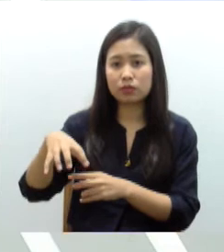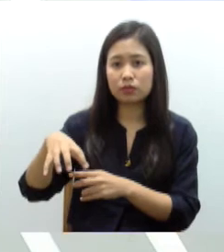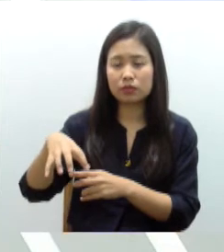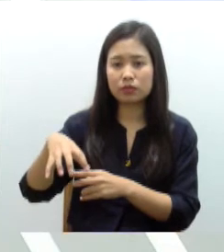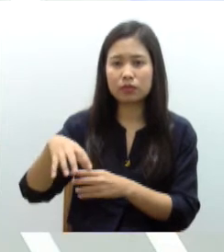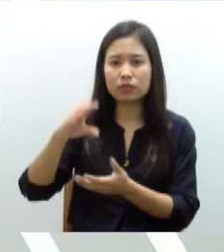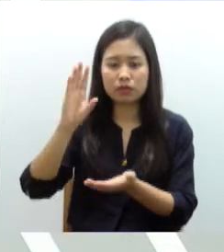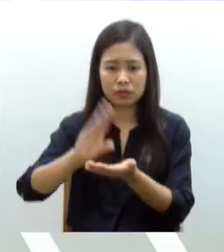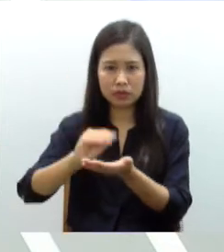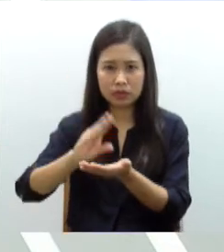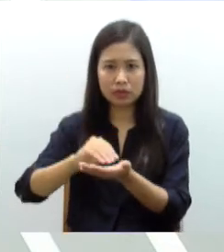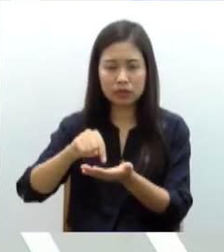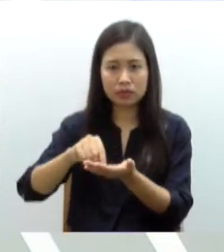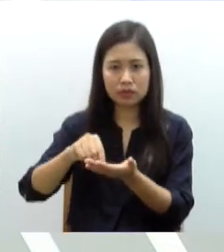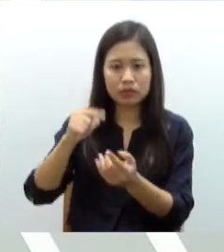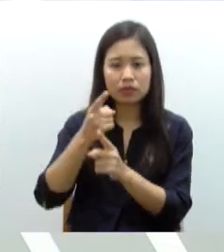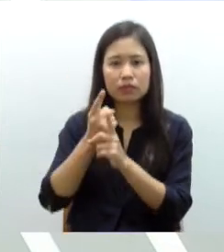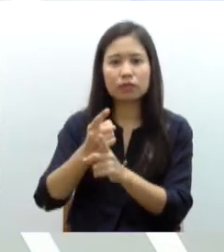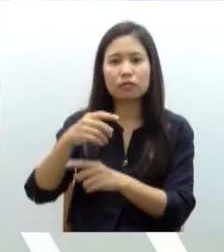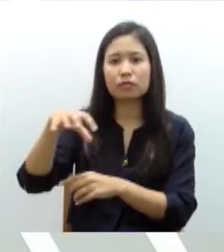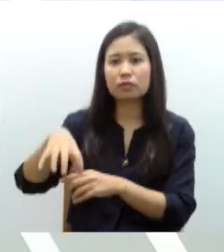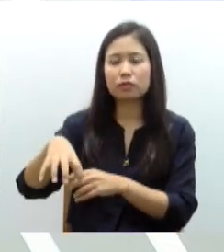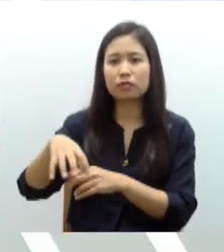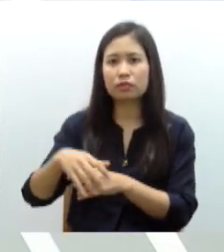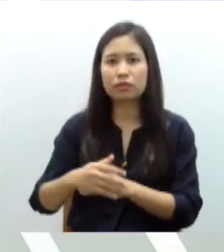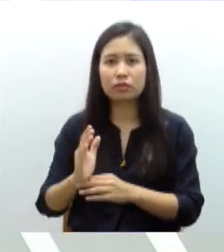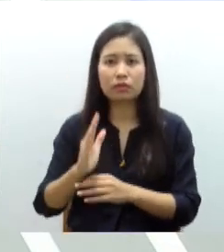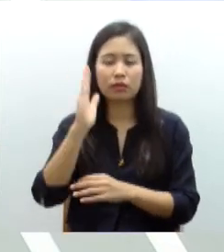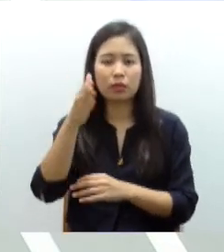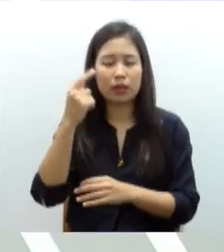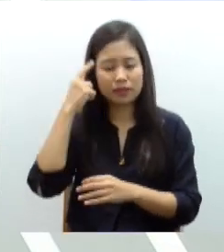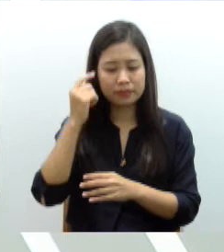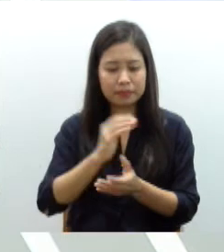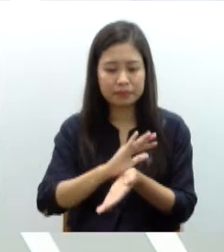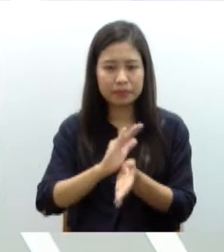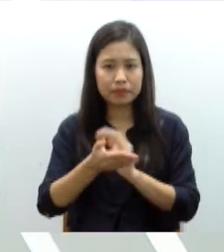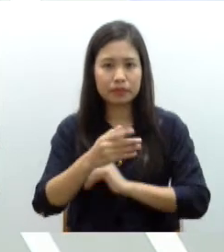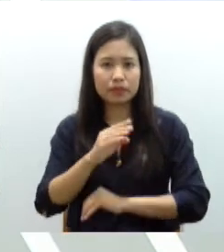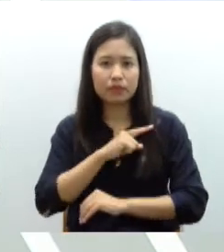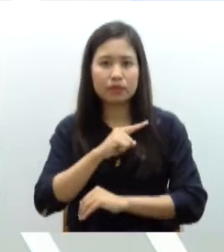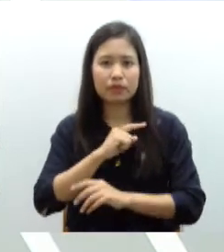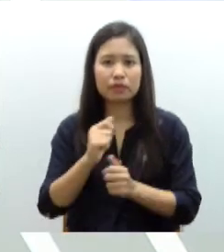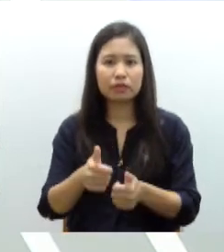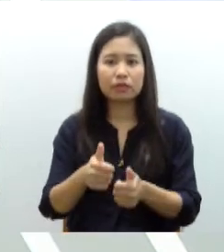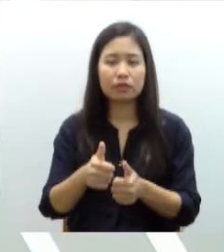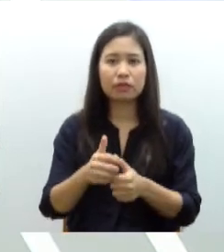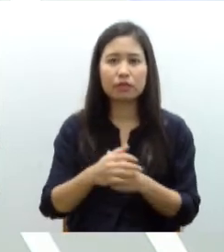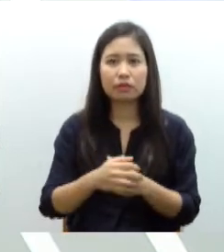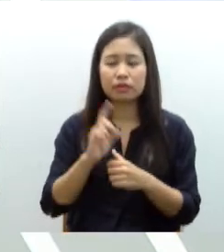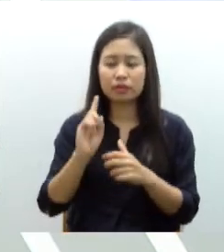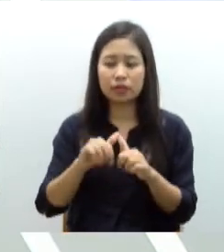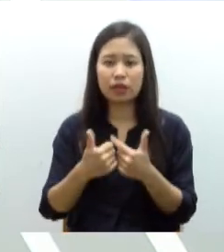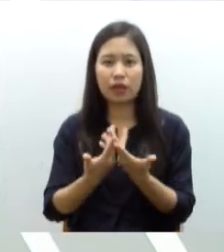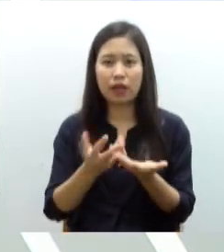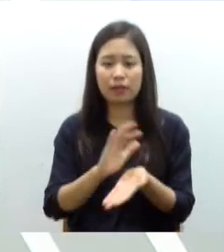ข้อของ IIT EIT หรือ OIT นำไปปรับปรุงแล้วจัดทำเป็นแผนทำเป็นโครงการเพื่อที่จะปรับเปลี่ยนองค์ความยบในภายใน